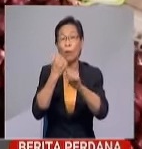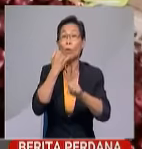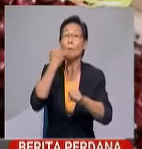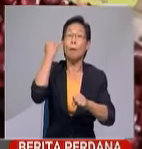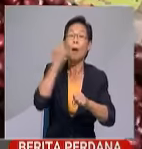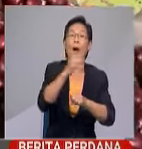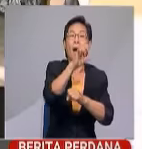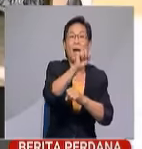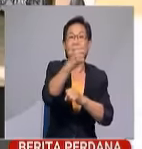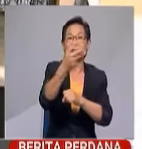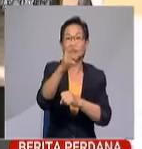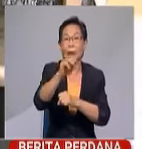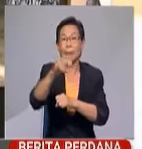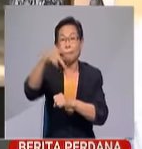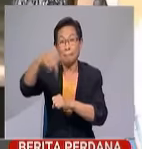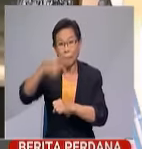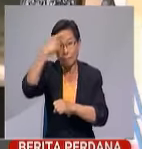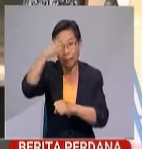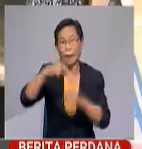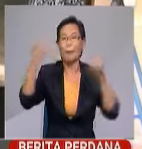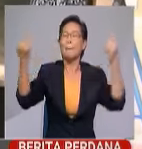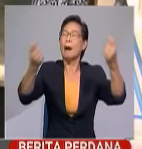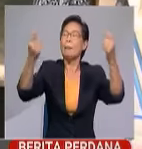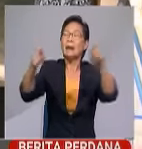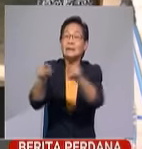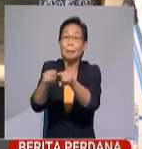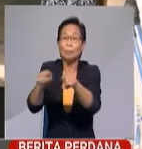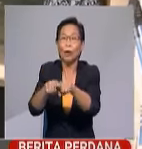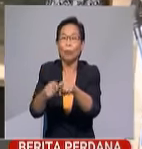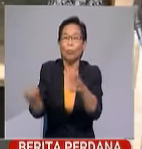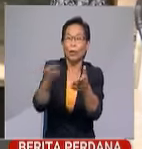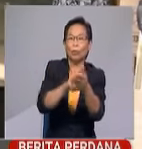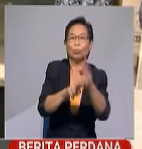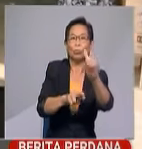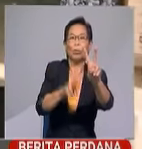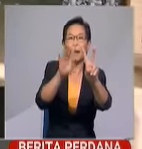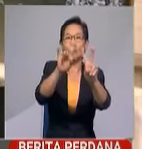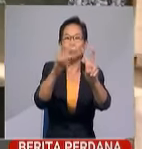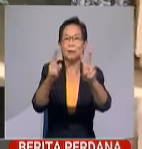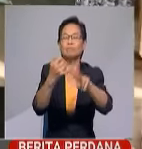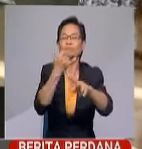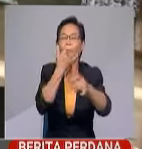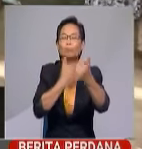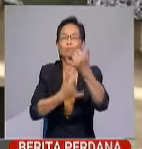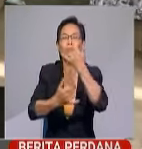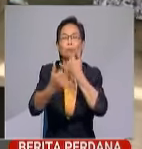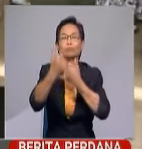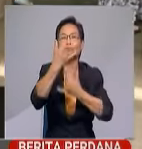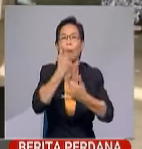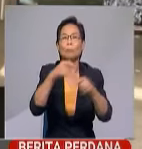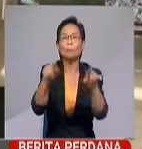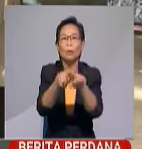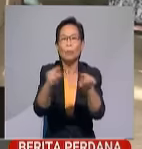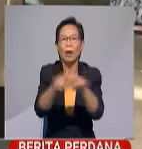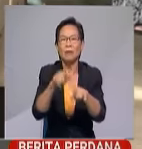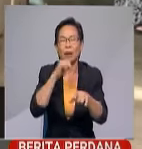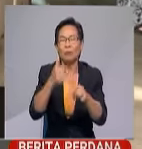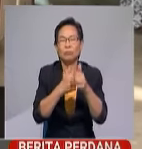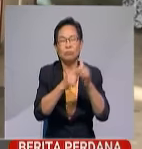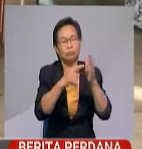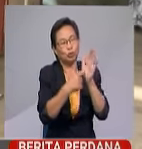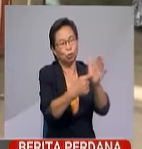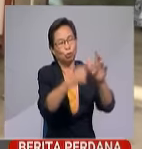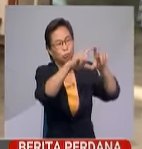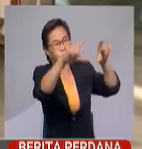pelaksanaan SHMMP bagi perayaan sama merekodkan 281 kesalahan seperti tidak memaparkan